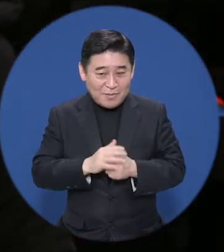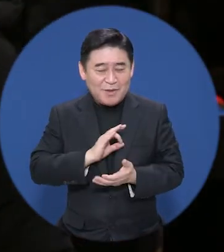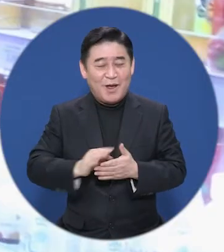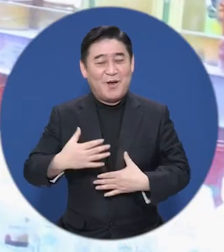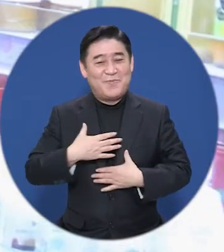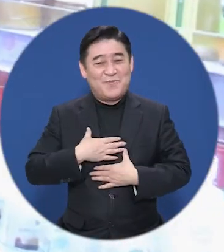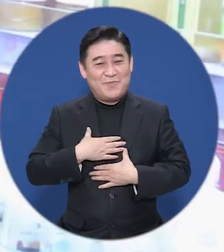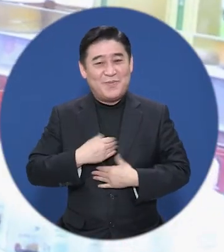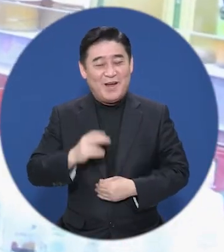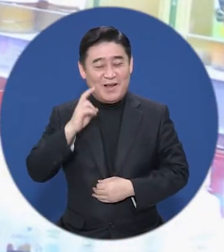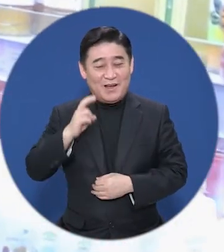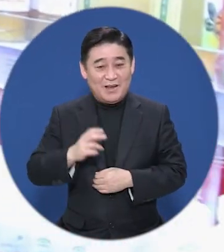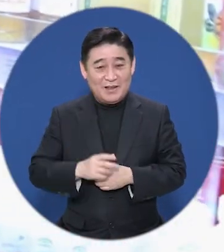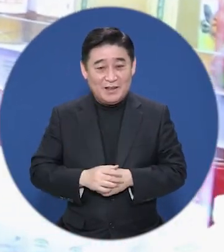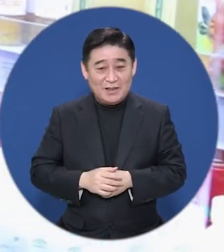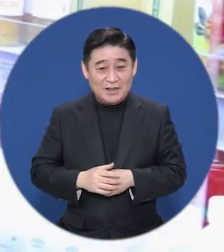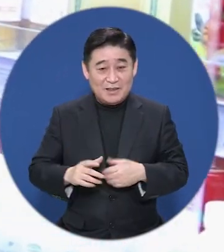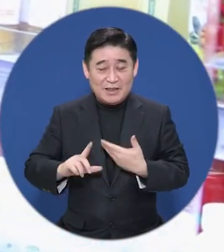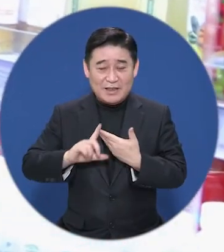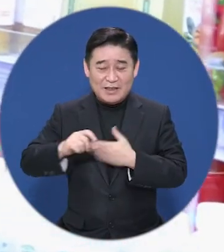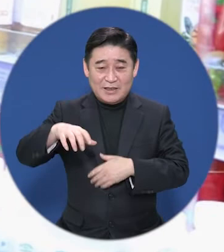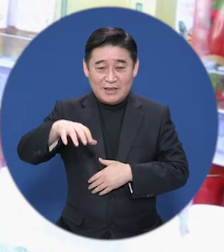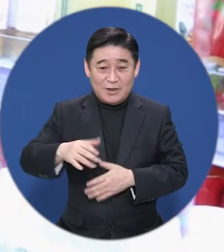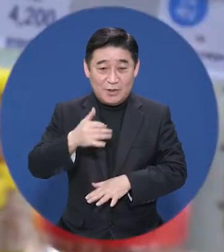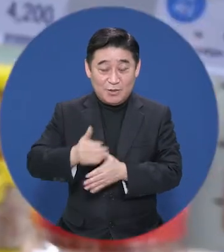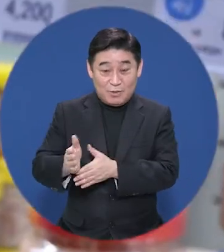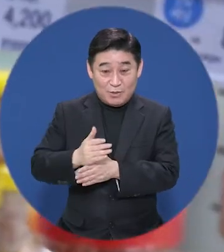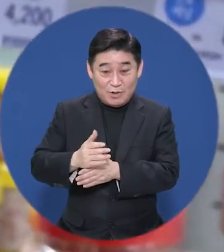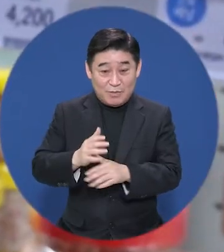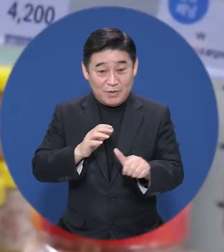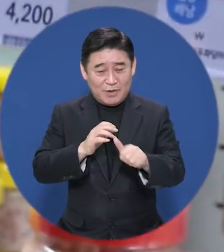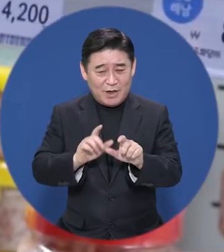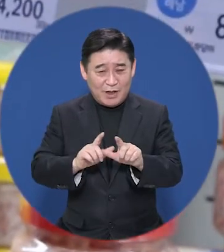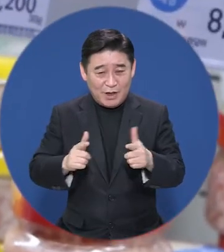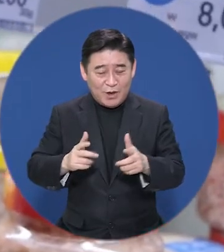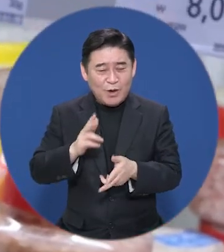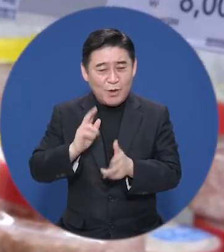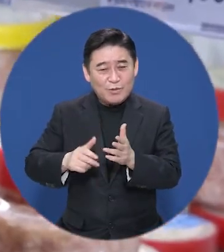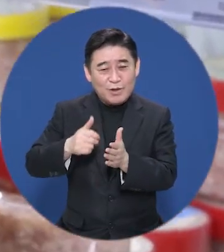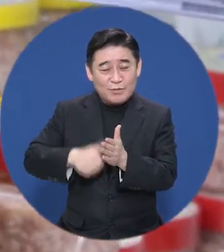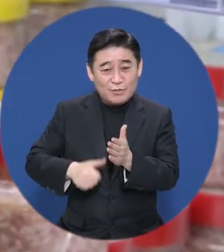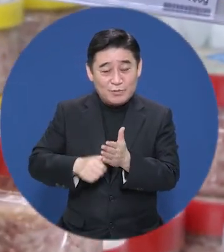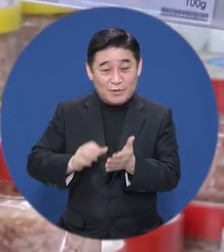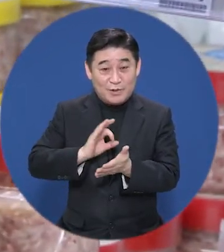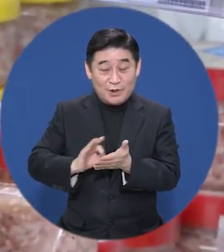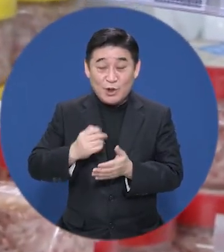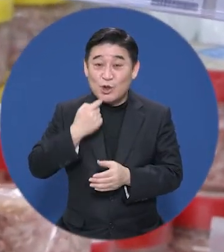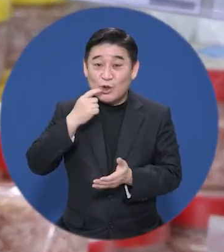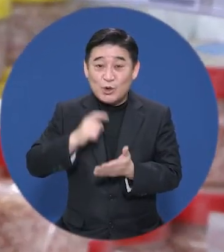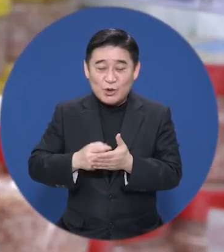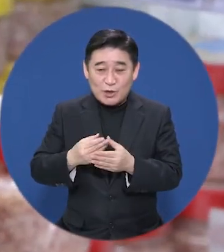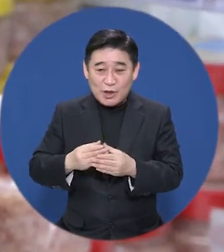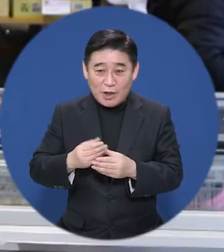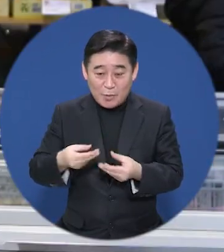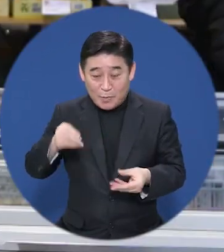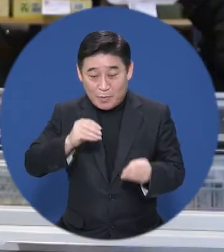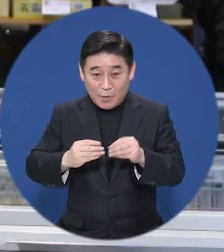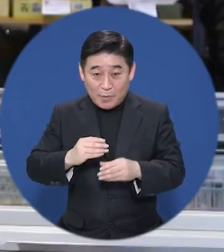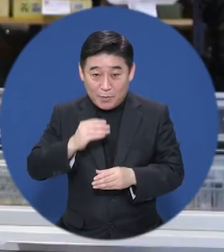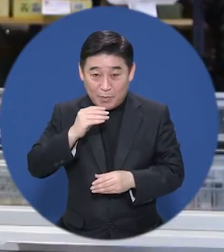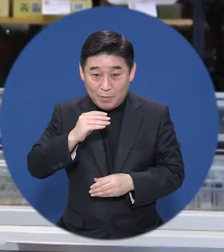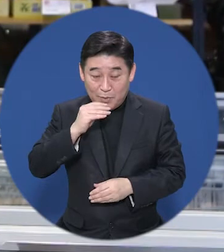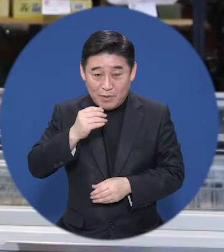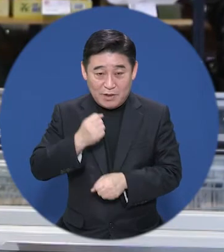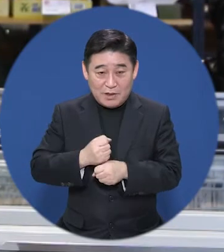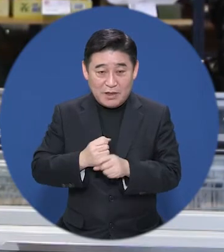편리합니다. 지역 농수산물을 이용한 다양한 가공품도 이용하기 쉽도록 포장이 되어 있었는데요. 저와